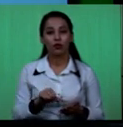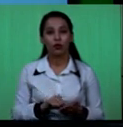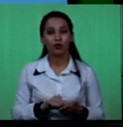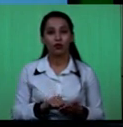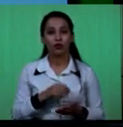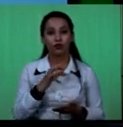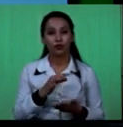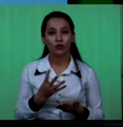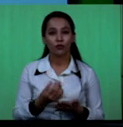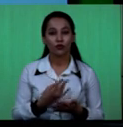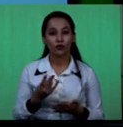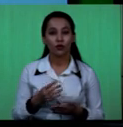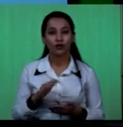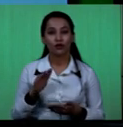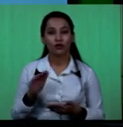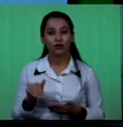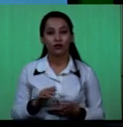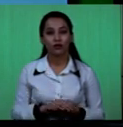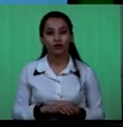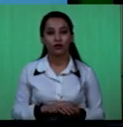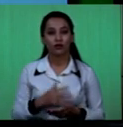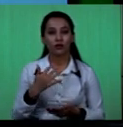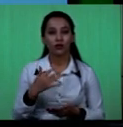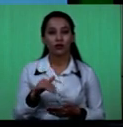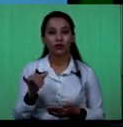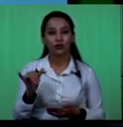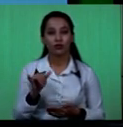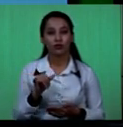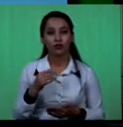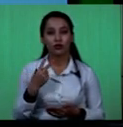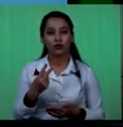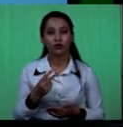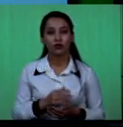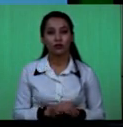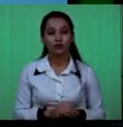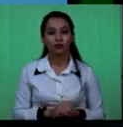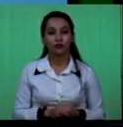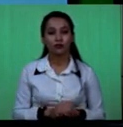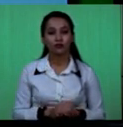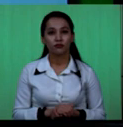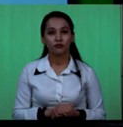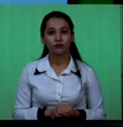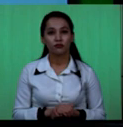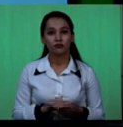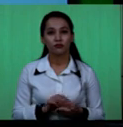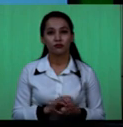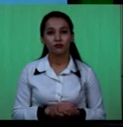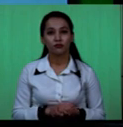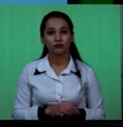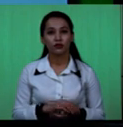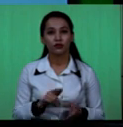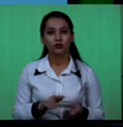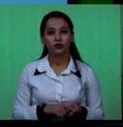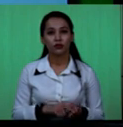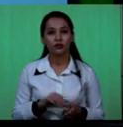topib olamiz. So'ng esa 50 bilan 2 ning ko'paytmasini topamiz. 7